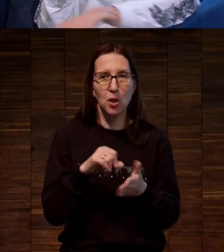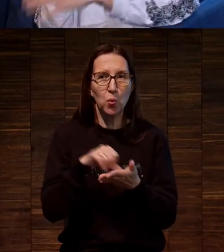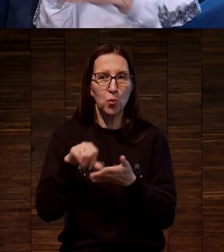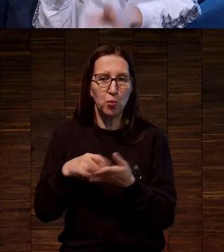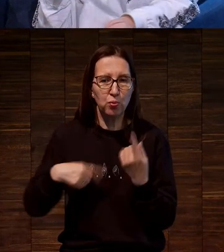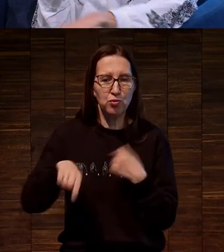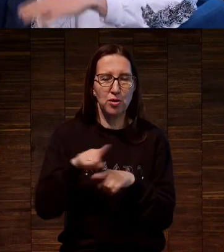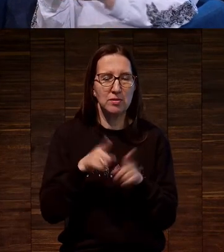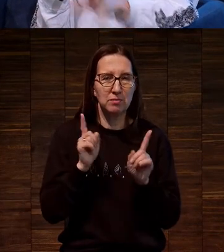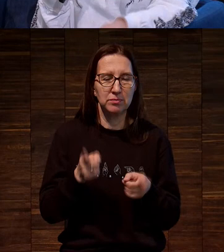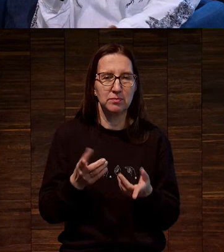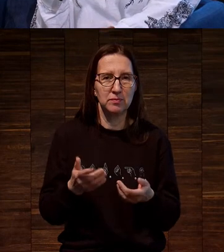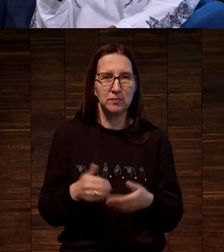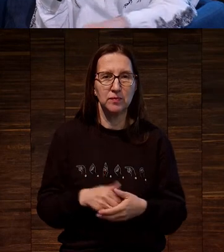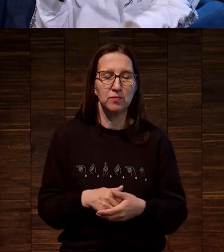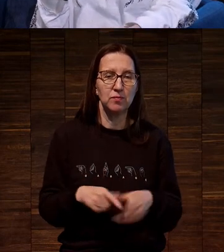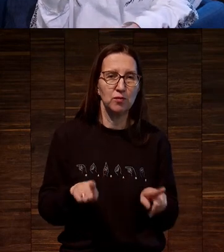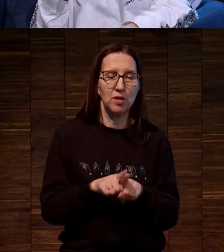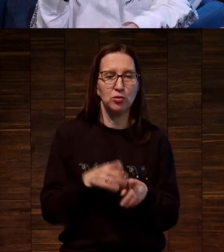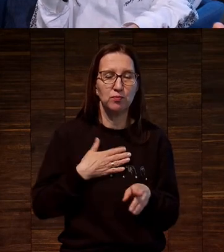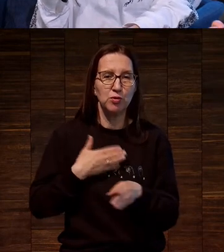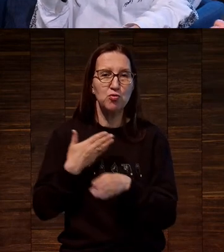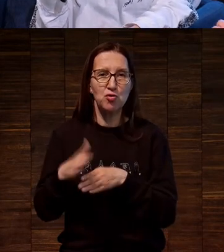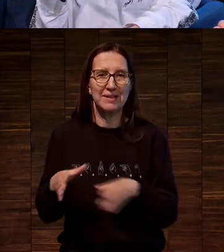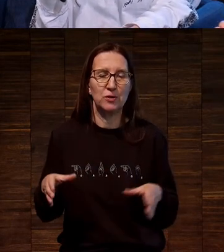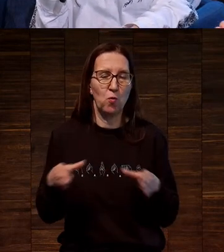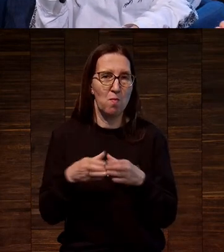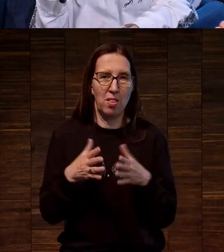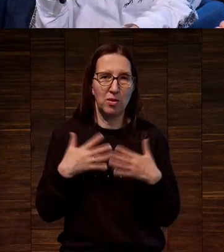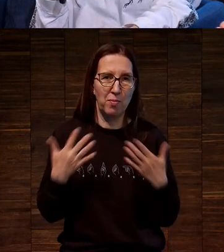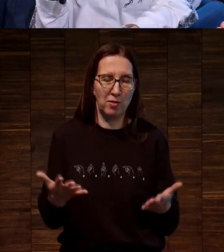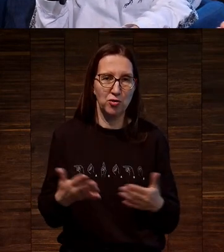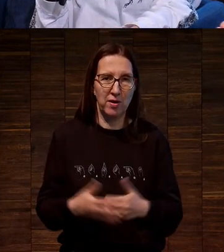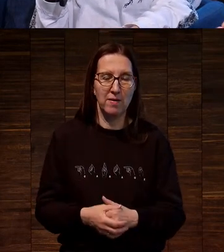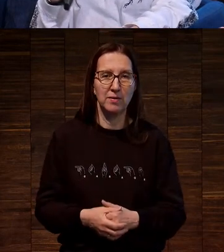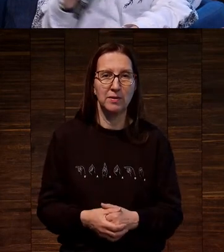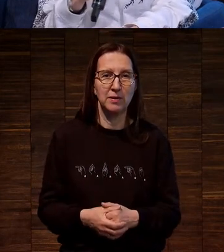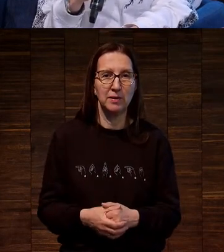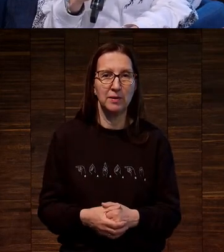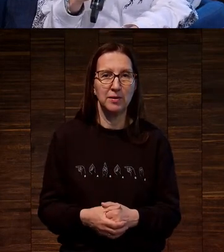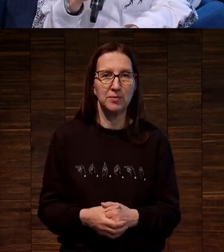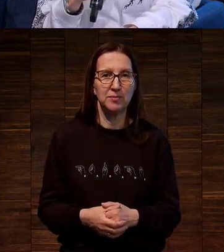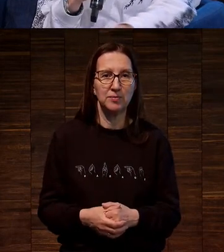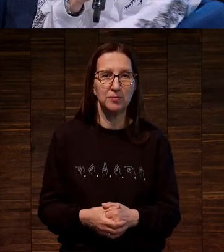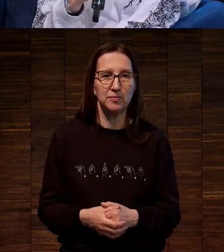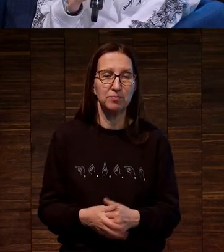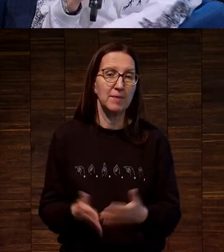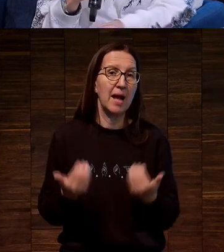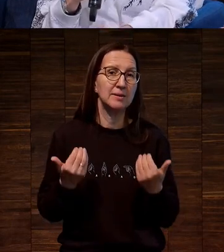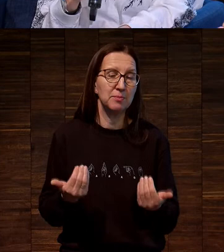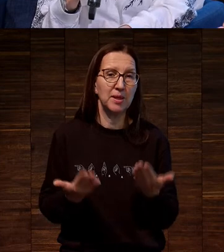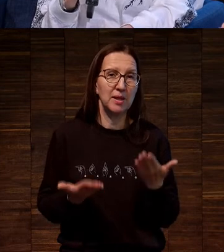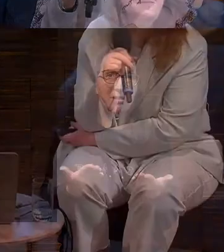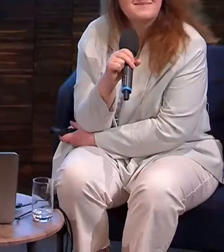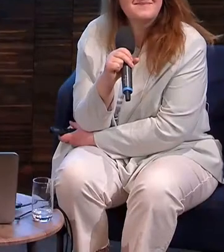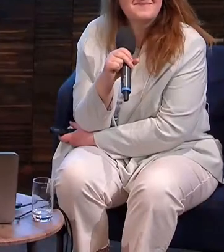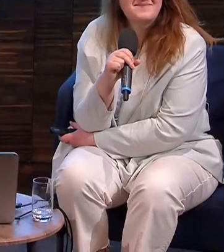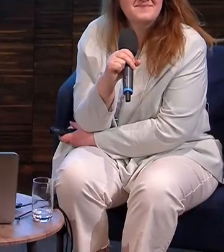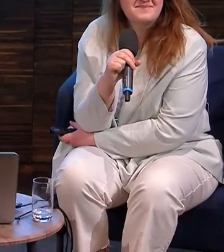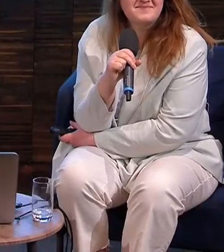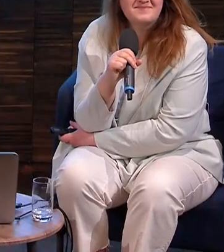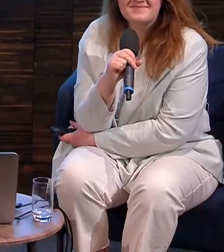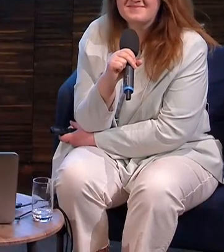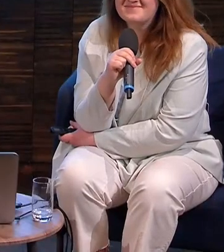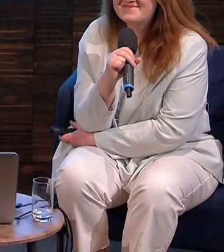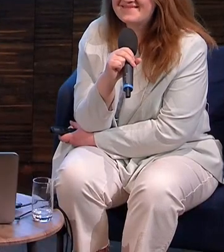получается, часть программы, да. Часть команды большая. Вот, теперь, если у вас остались